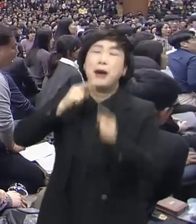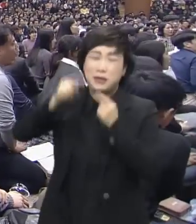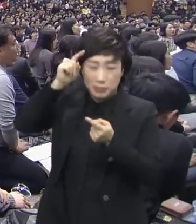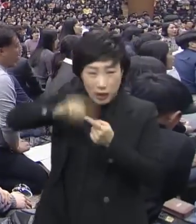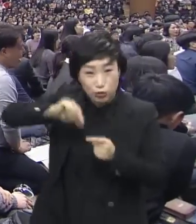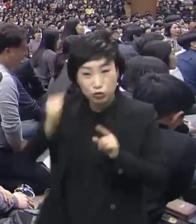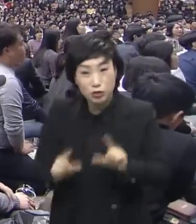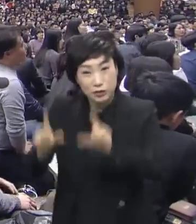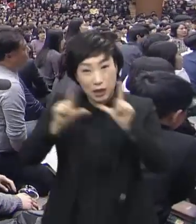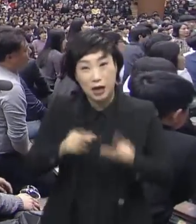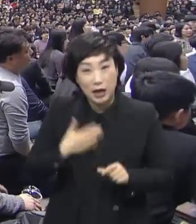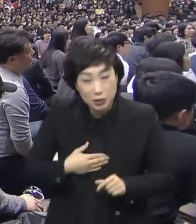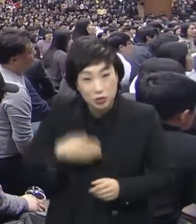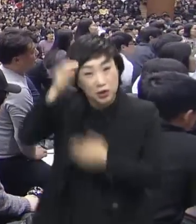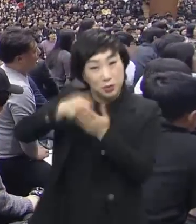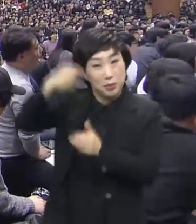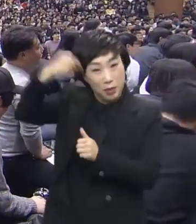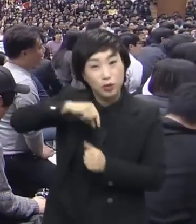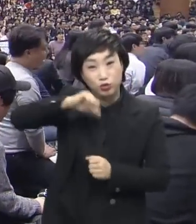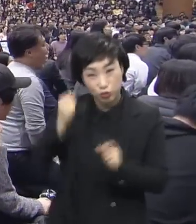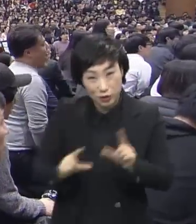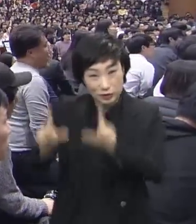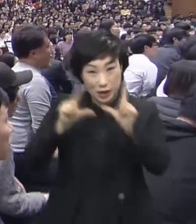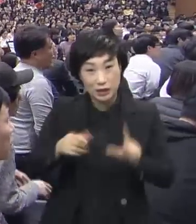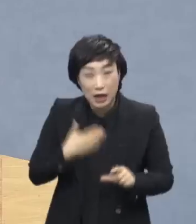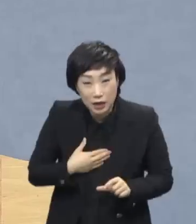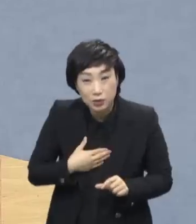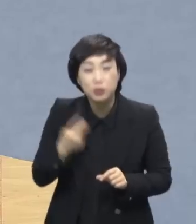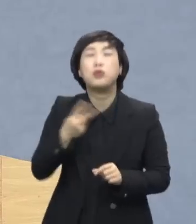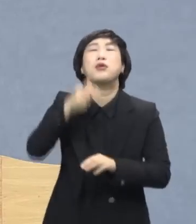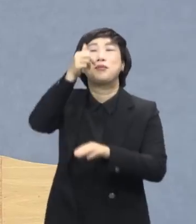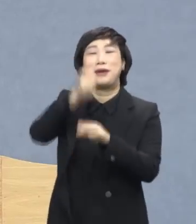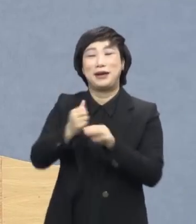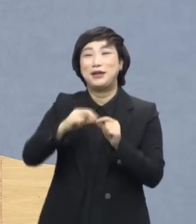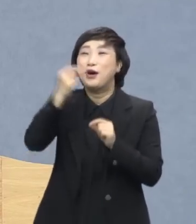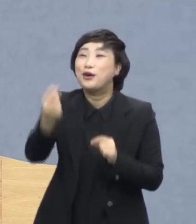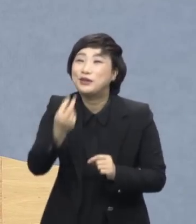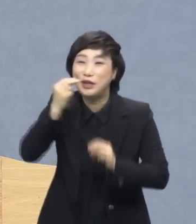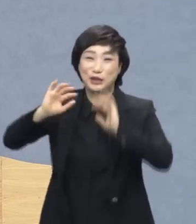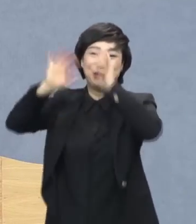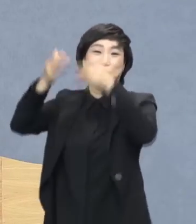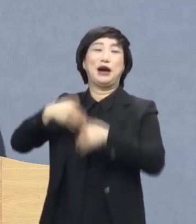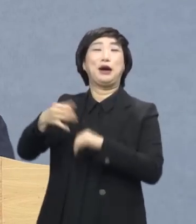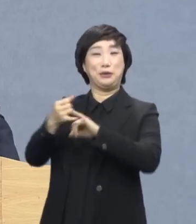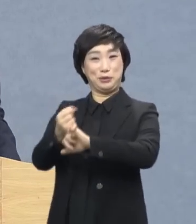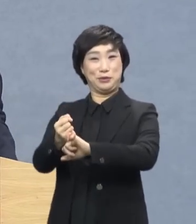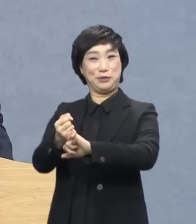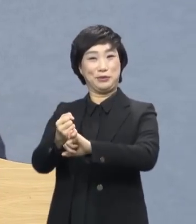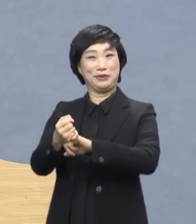살리라. 그의 명령대로 살리라. 그리고 영생함에 충국하리라.